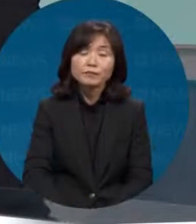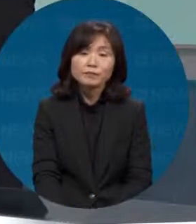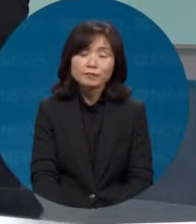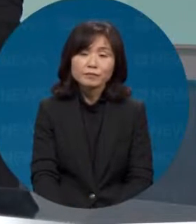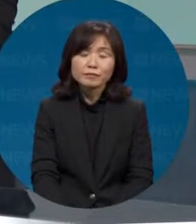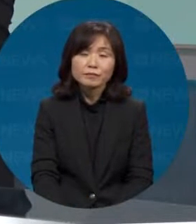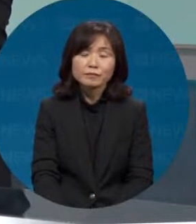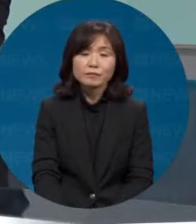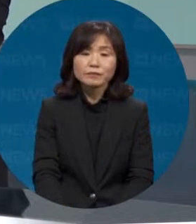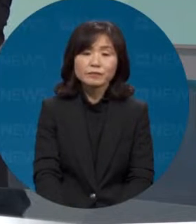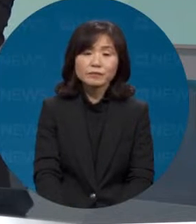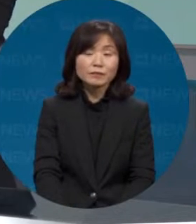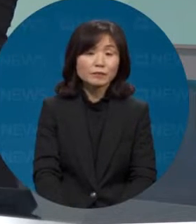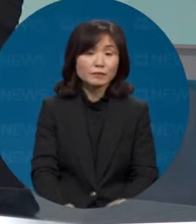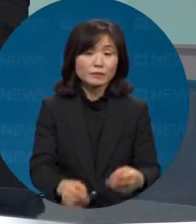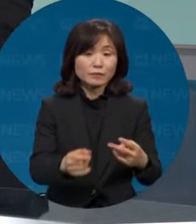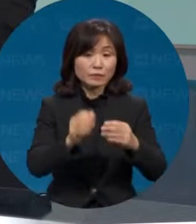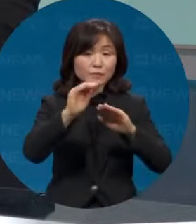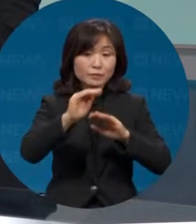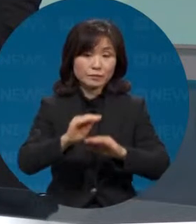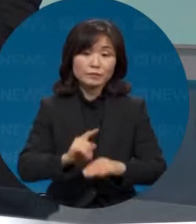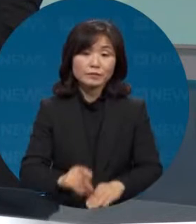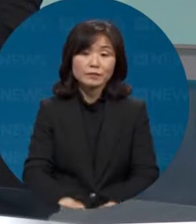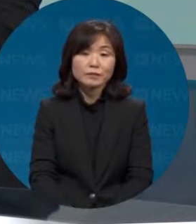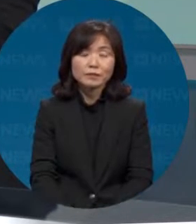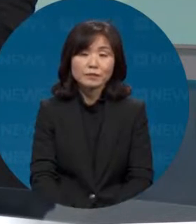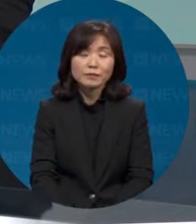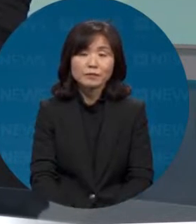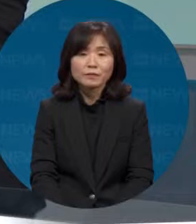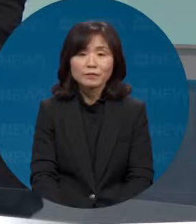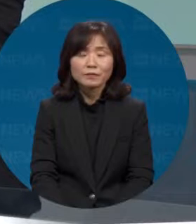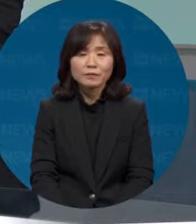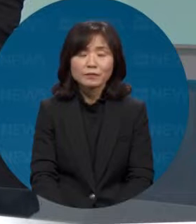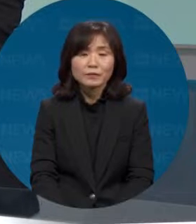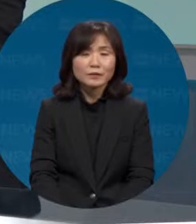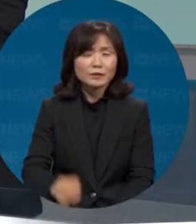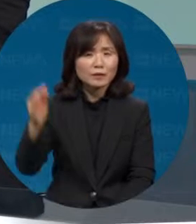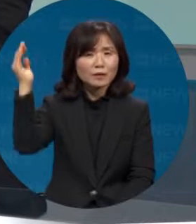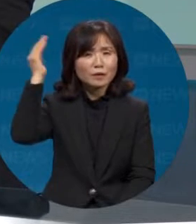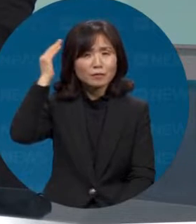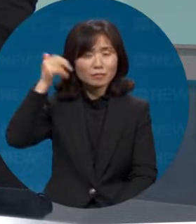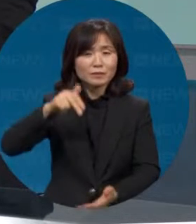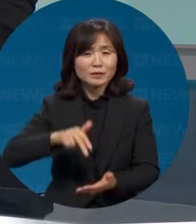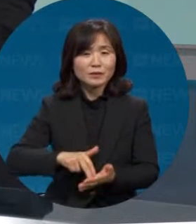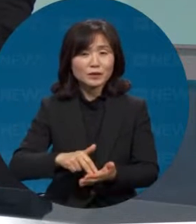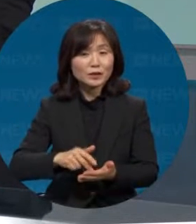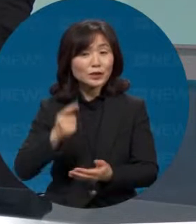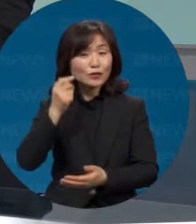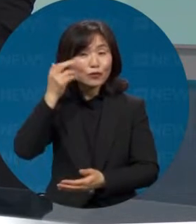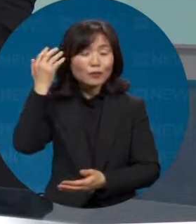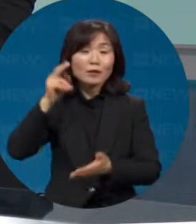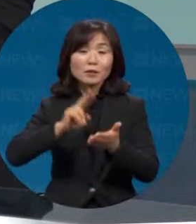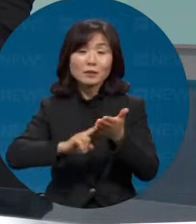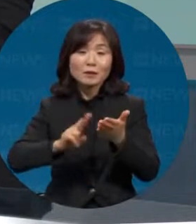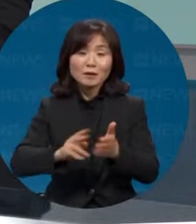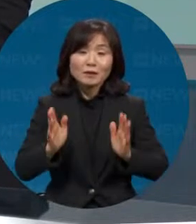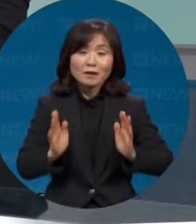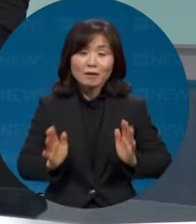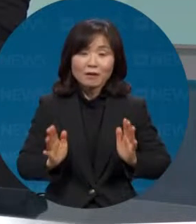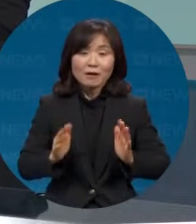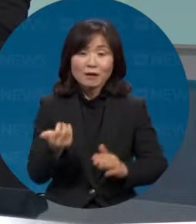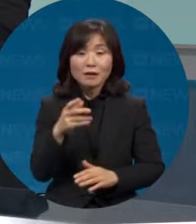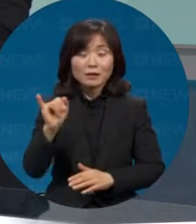앞으로 지켜보도록 하고요 두번째 소식 보겠습니다 자 우리 얘기는 추억의 많아져 달려라 하니 가 영국 가방에